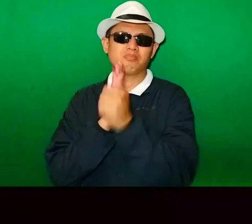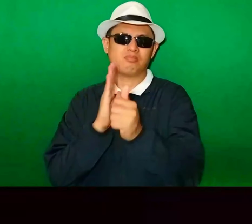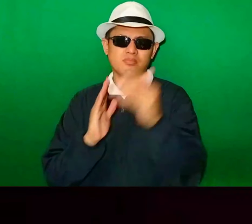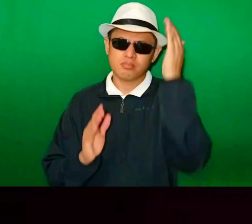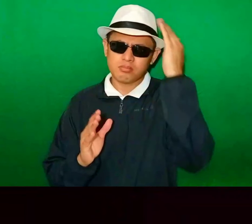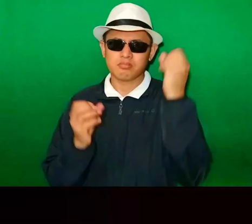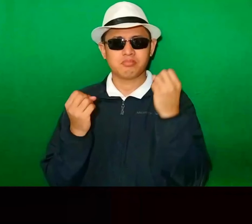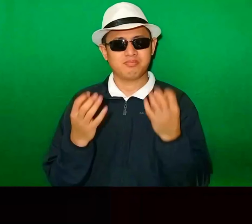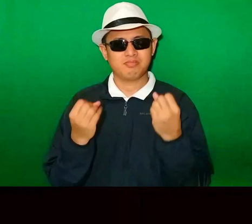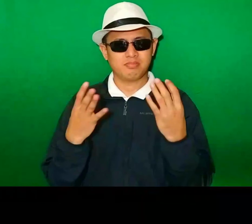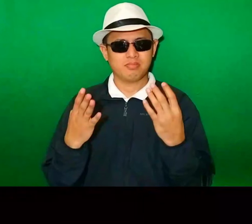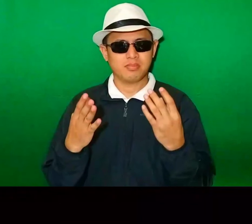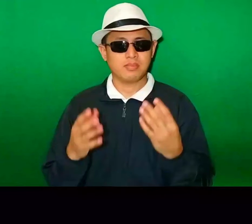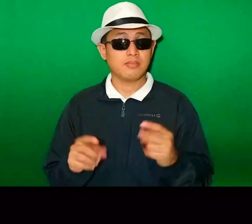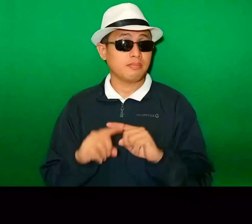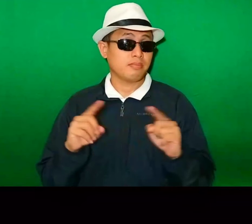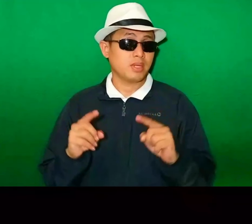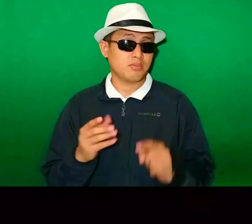termites.